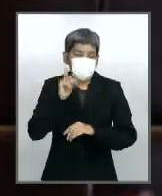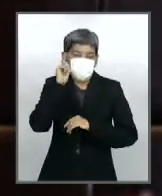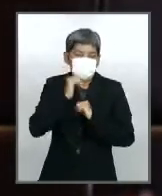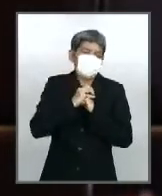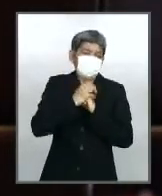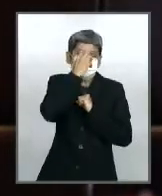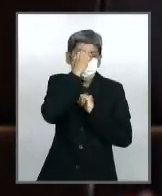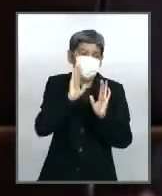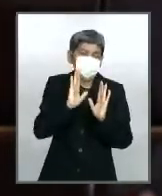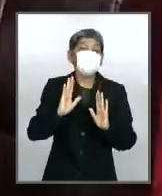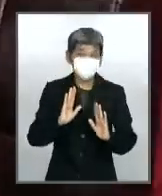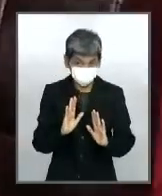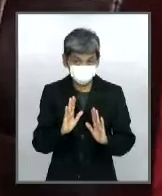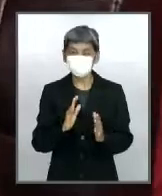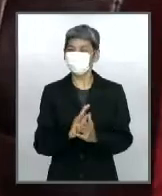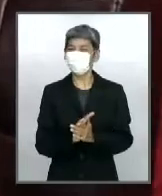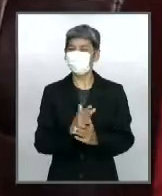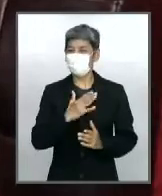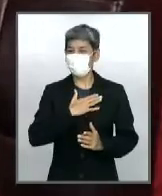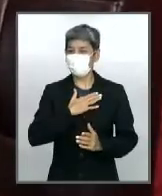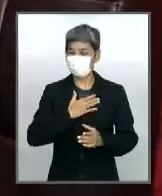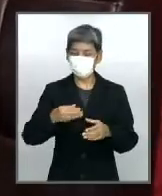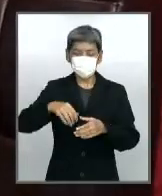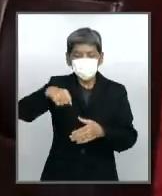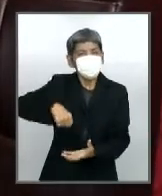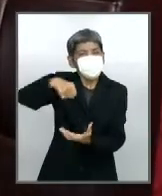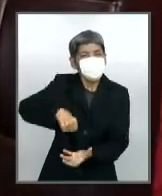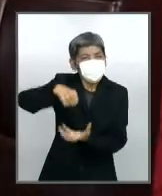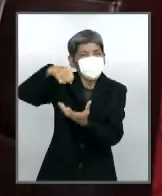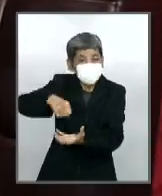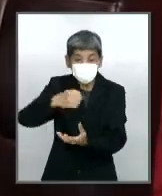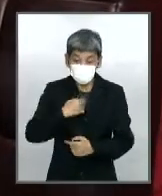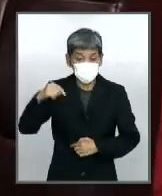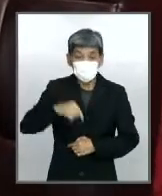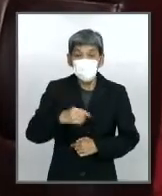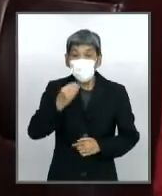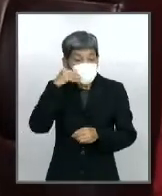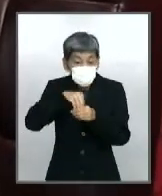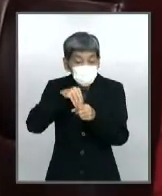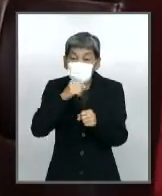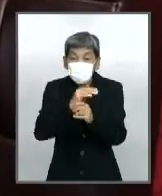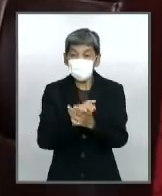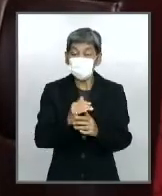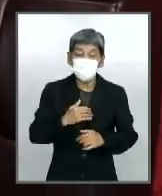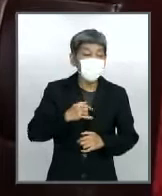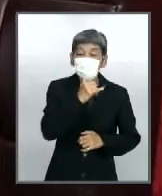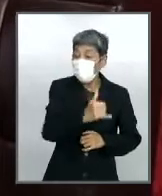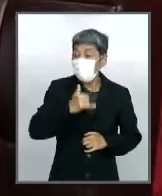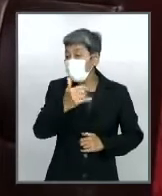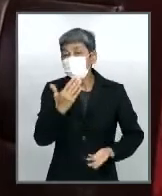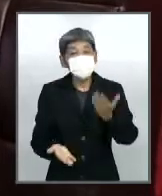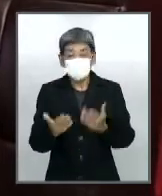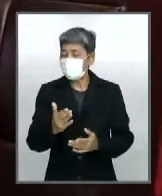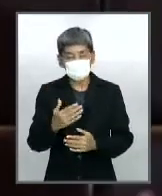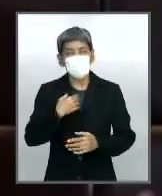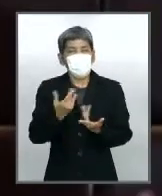ดนัดเดี๋ยวคุณแม่จะกริ้วก็เดี๋ยวไปแพ็คกลับบ้านแล้วก็จะบอกว่าจริงๆถ้าเราไม่ได้ work from home นี่มุกไปไหนนอกเ